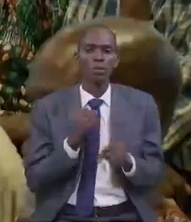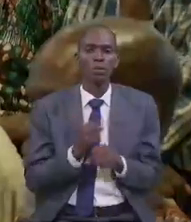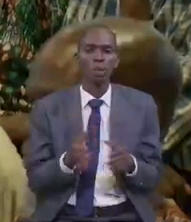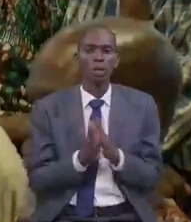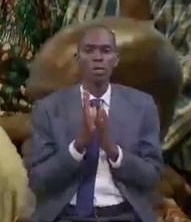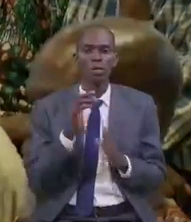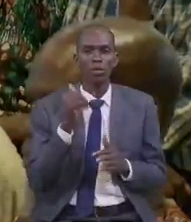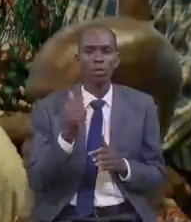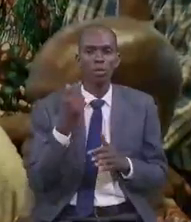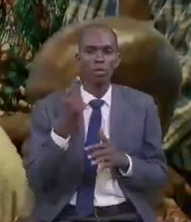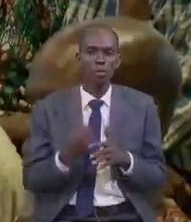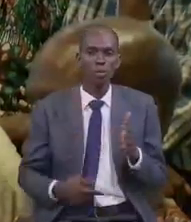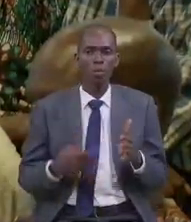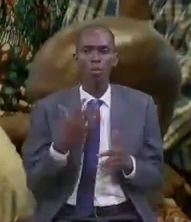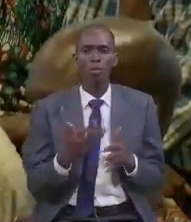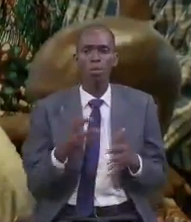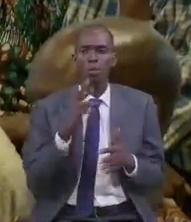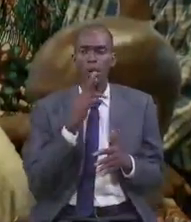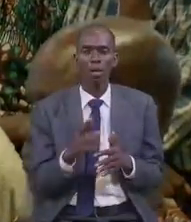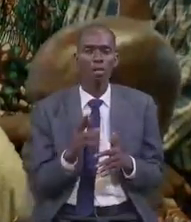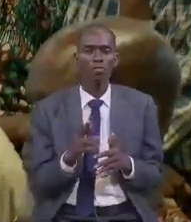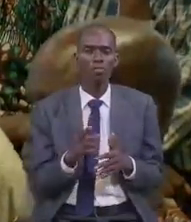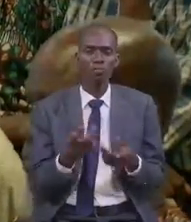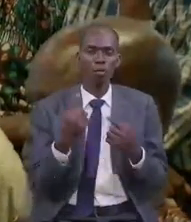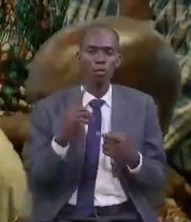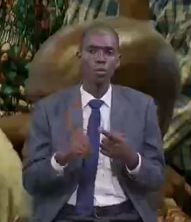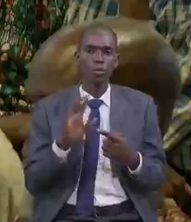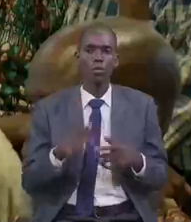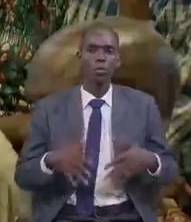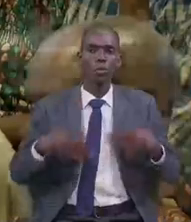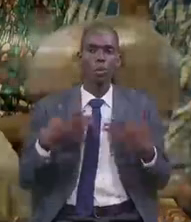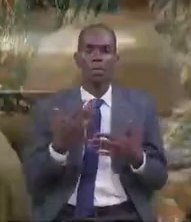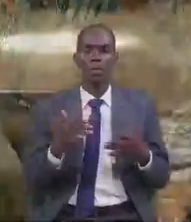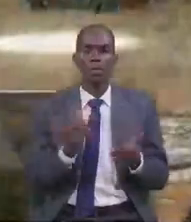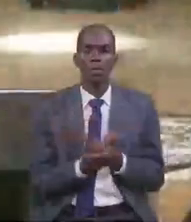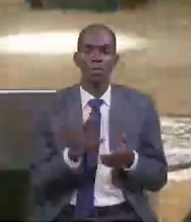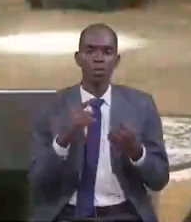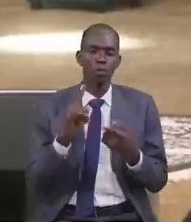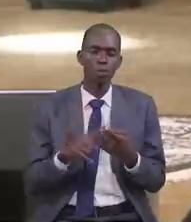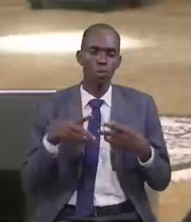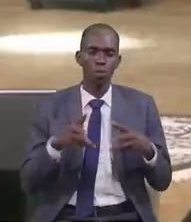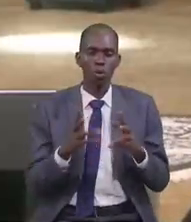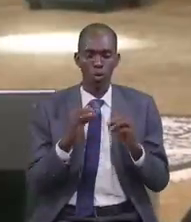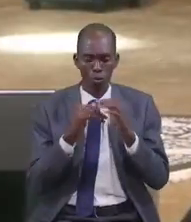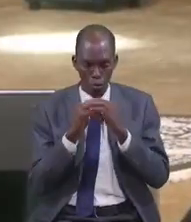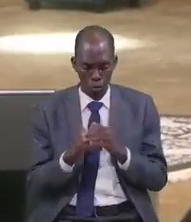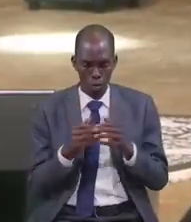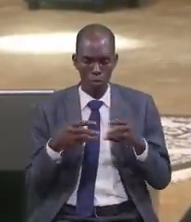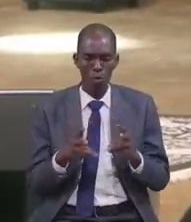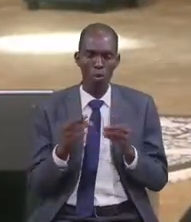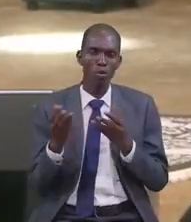Quelles sont les choses qui sont arrivées dans ma vie? Quelles sont les choses qui sont arrivées qui sont venus dans ma